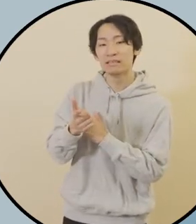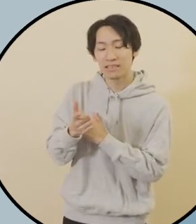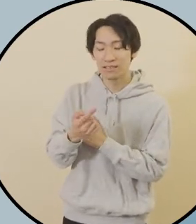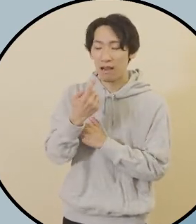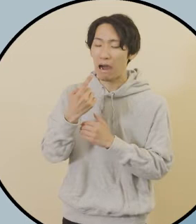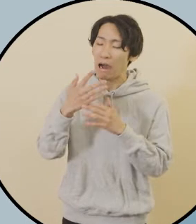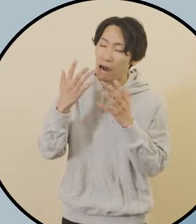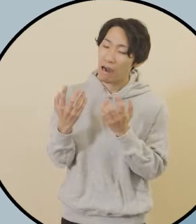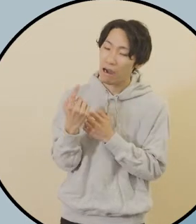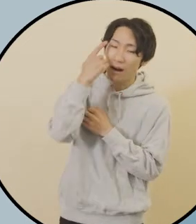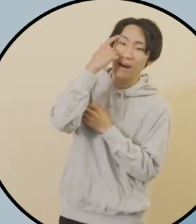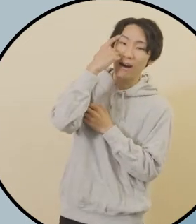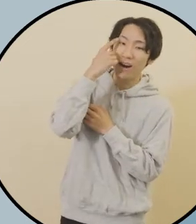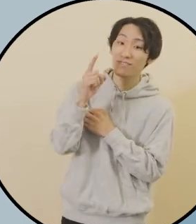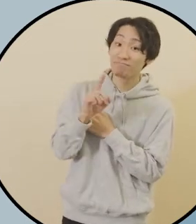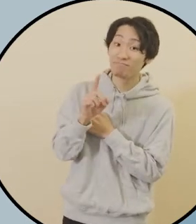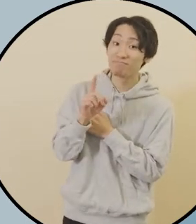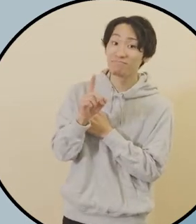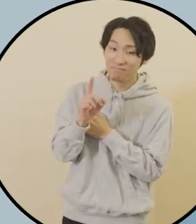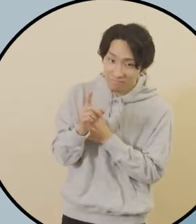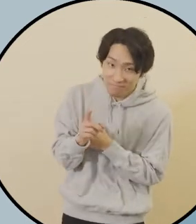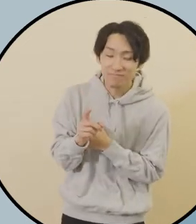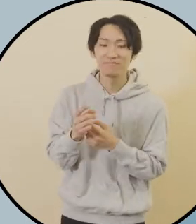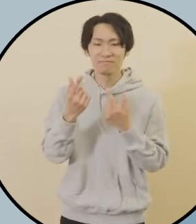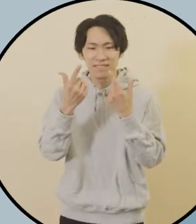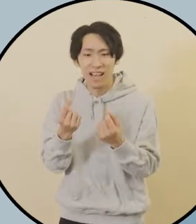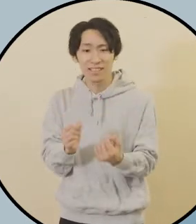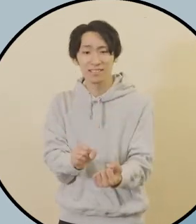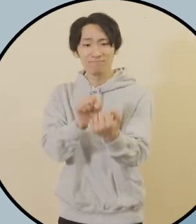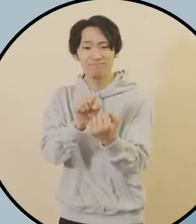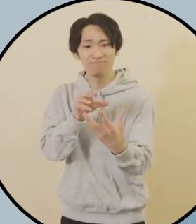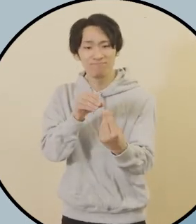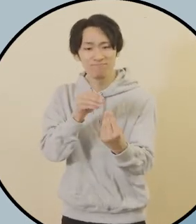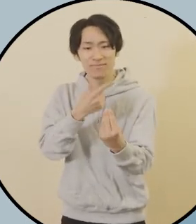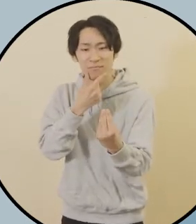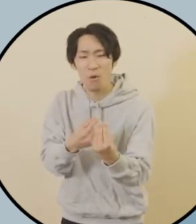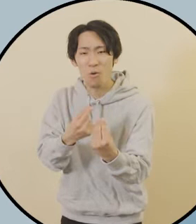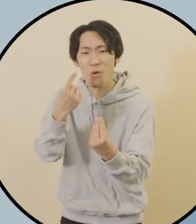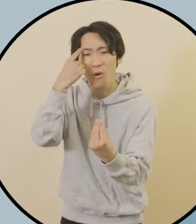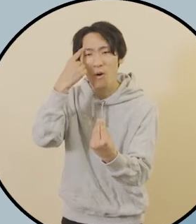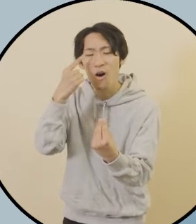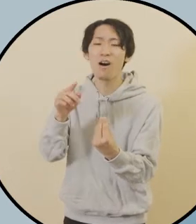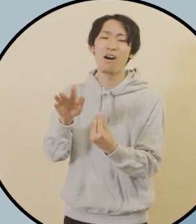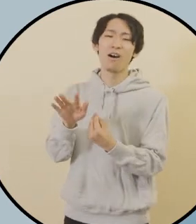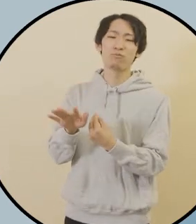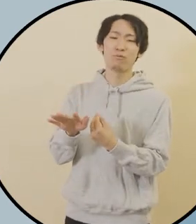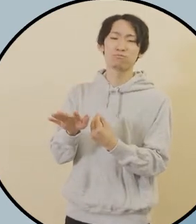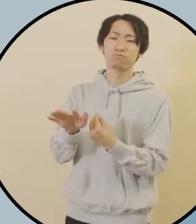明確にそのアンケートとか取ったわけじゃないですけど僕は官として思うのはあの